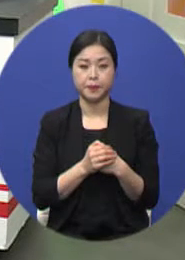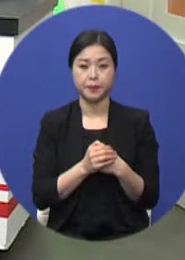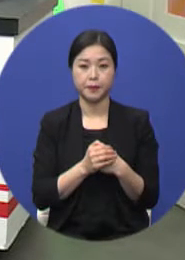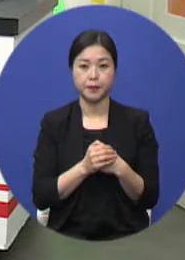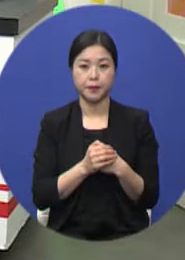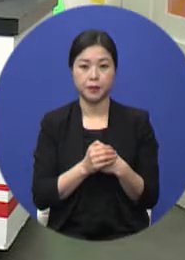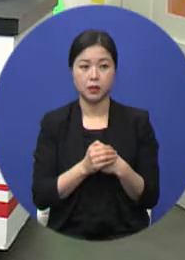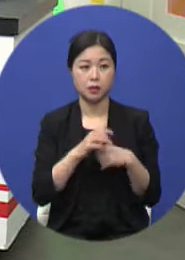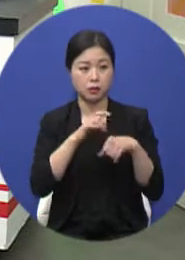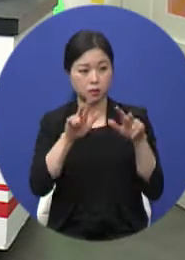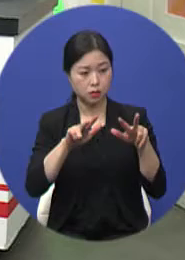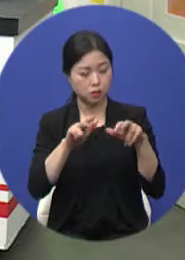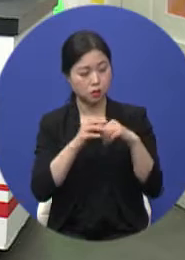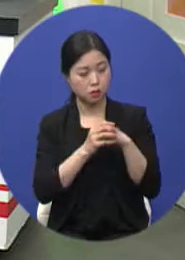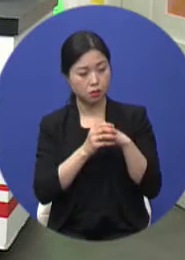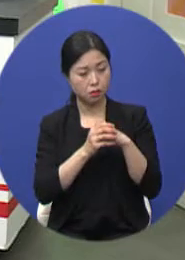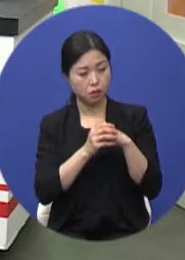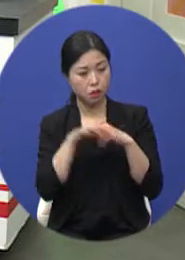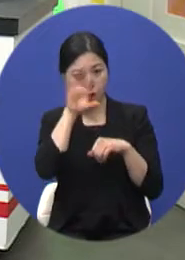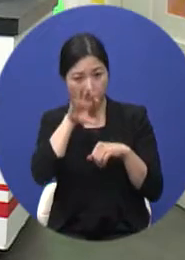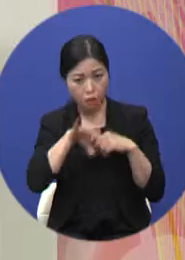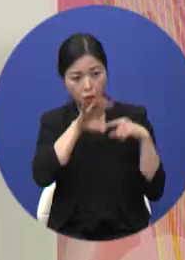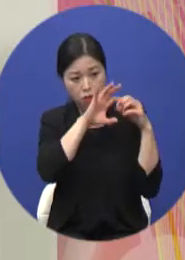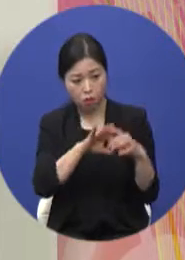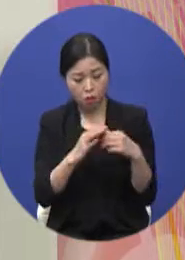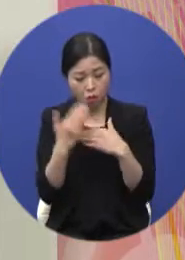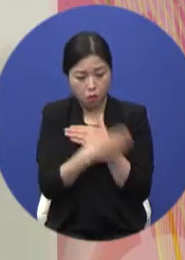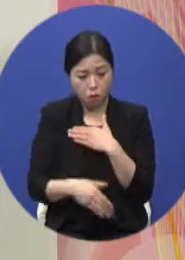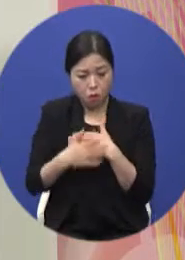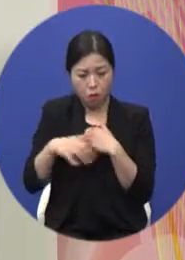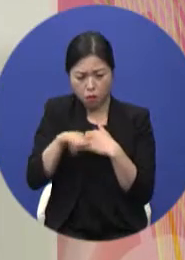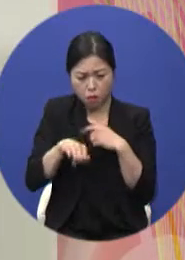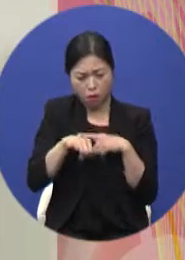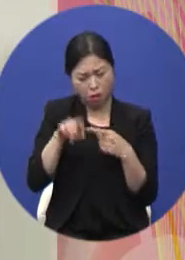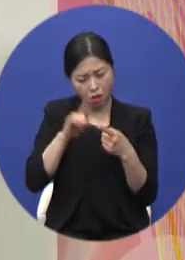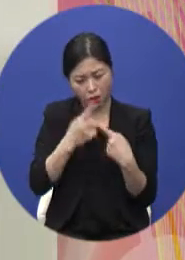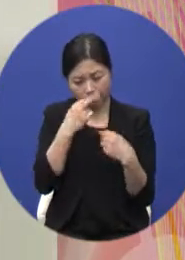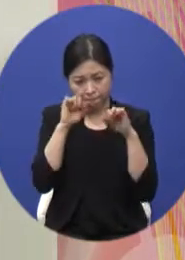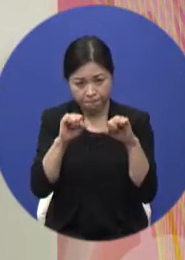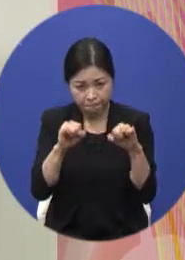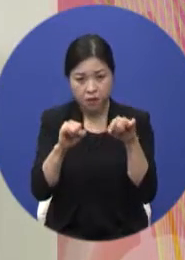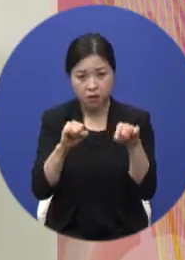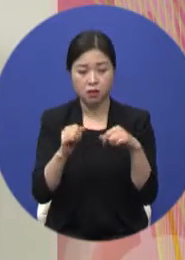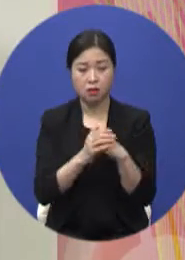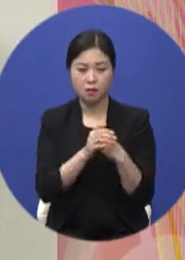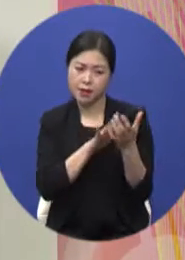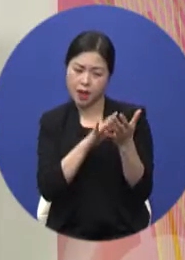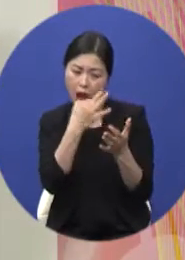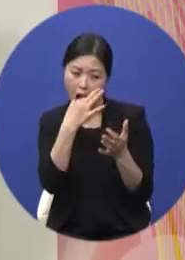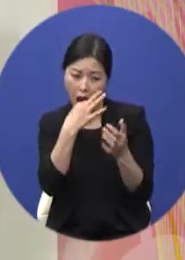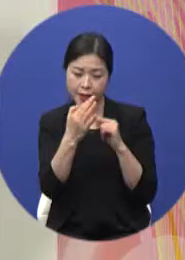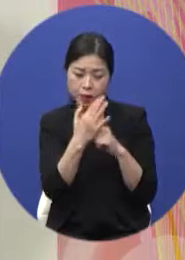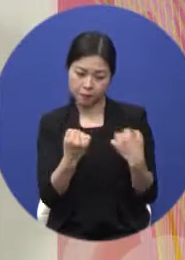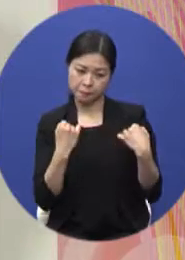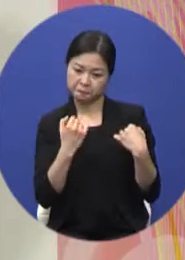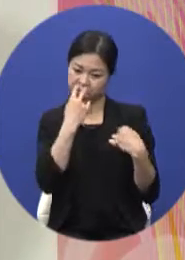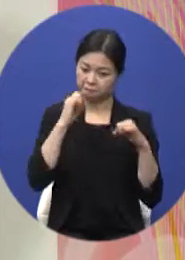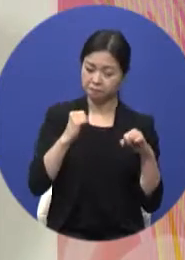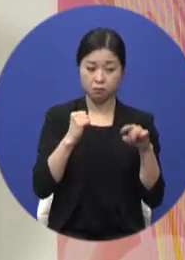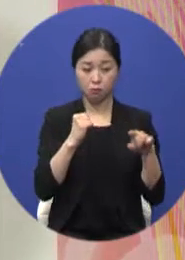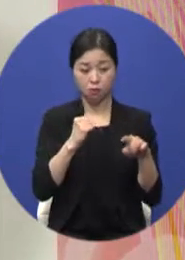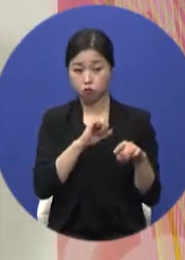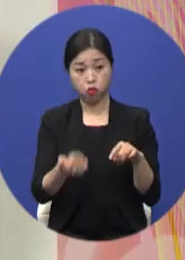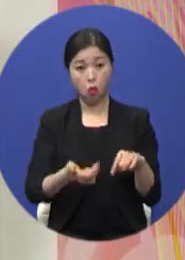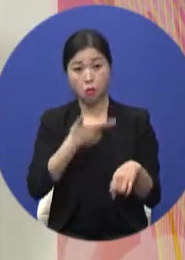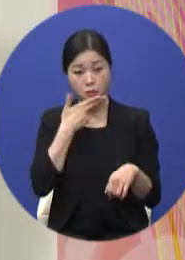그러니까 만성이 됐다 그러면은 어떤 특정 균이 오랫동안 몸속에 남아 있어서 어떤 약물에도 다 내성이 생기고 그 우리가 이제 그 몸을